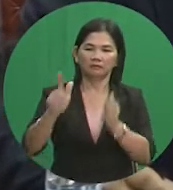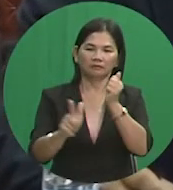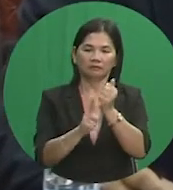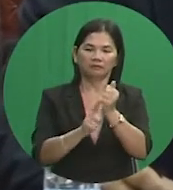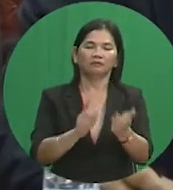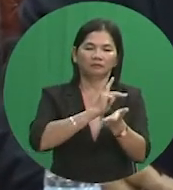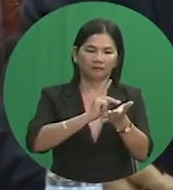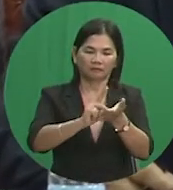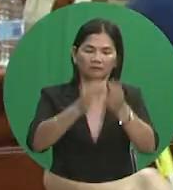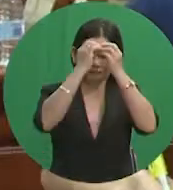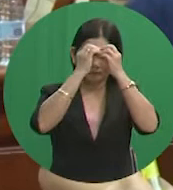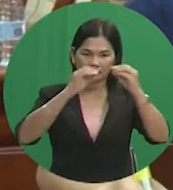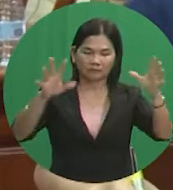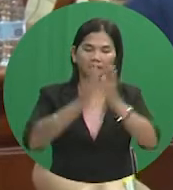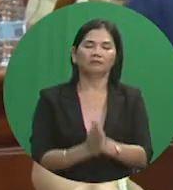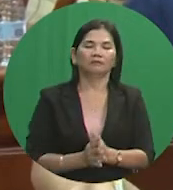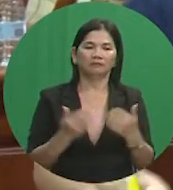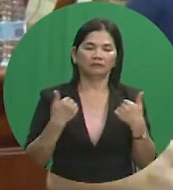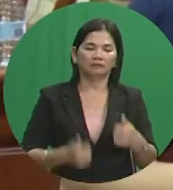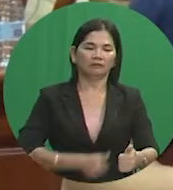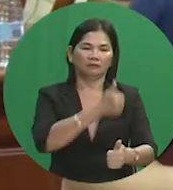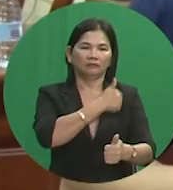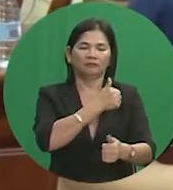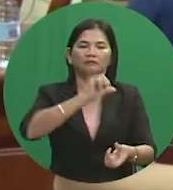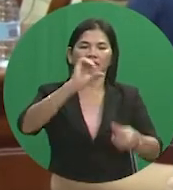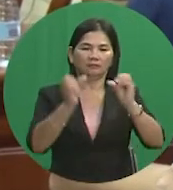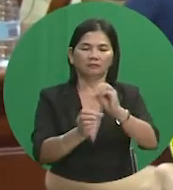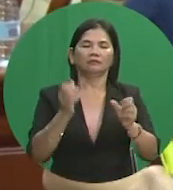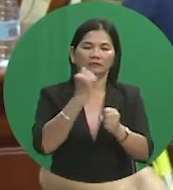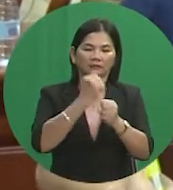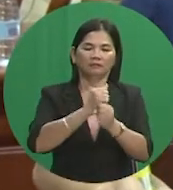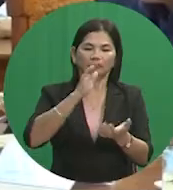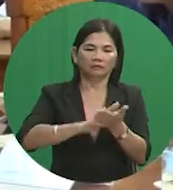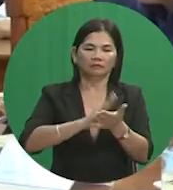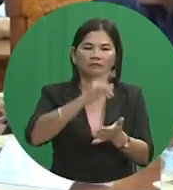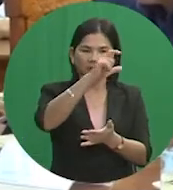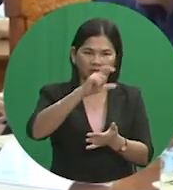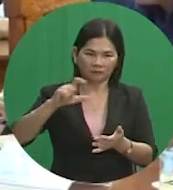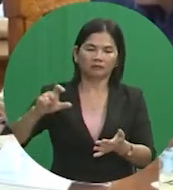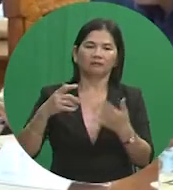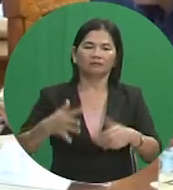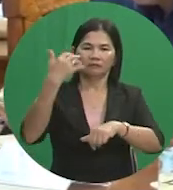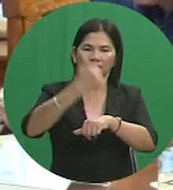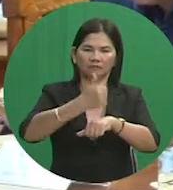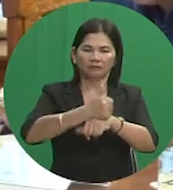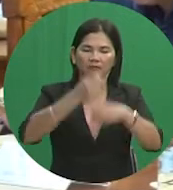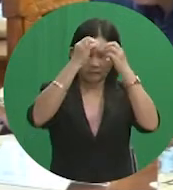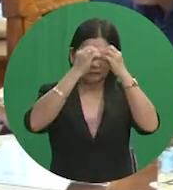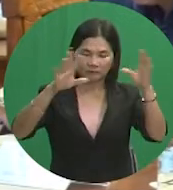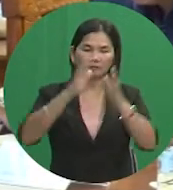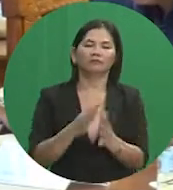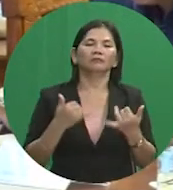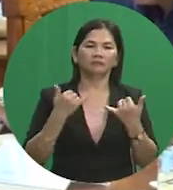ធិការនិងជាអ្នកនាំពាក្យក្រសួងព័ត៌មានបានជម្រាបជូនពីលទ្ធផលនៃកិច្ចប្រជុំប្រចាំសប្តាហ៍ថ្នាក់ដឹកនាំក្រសួងព័ត៌មាននាពេ